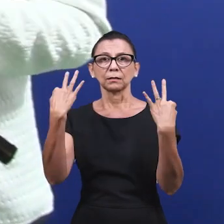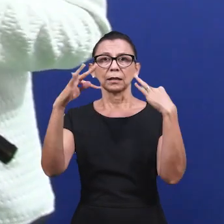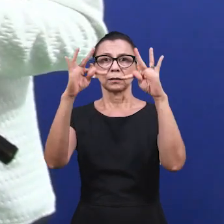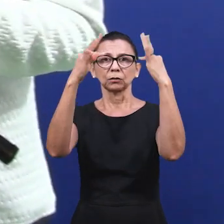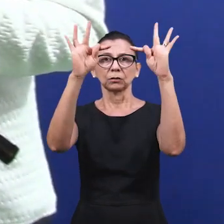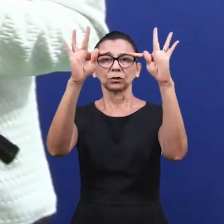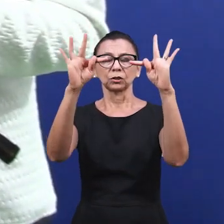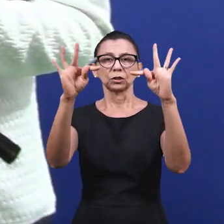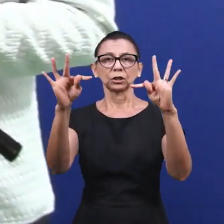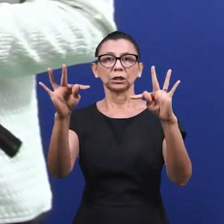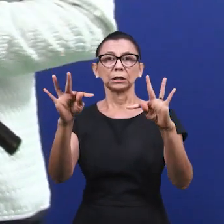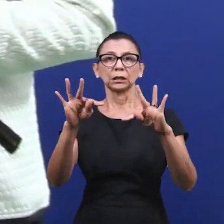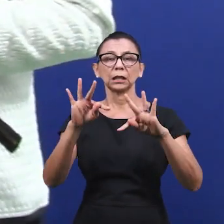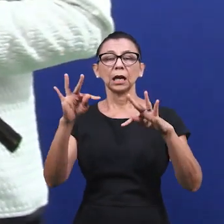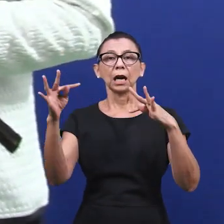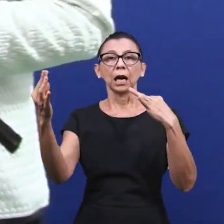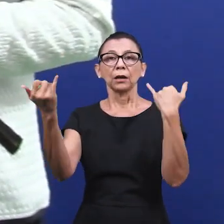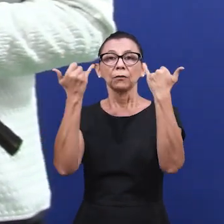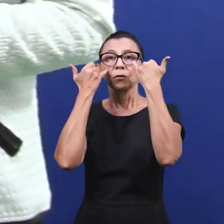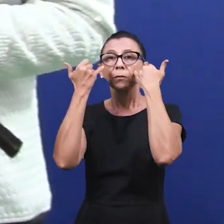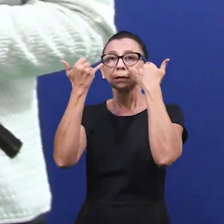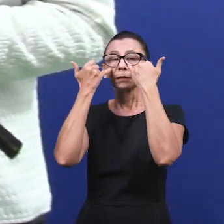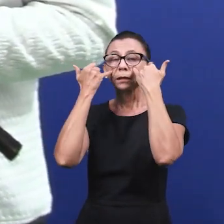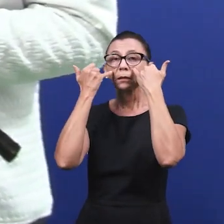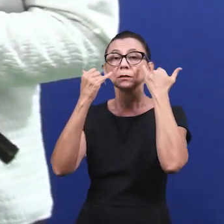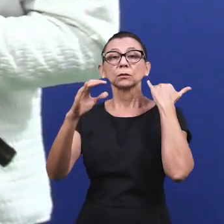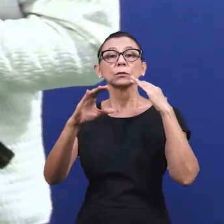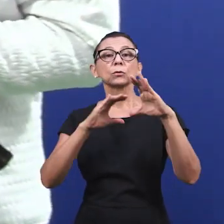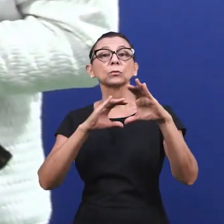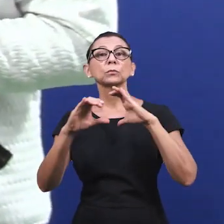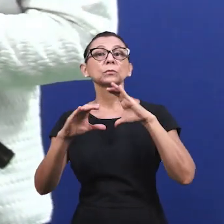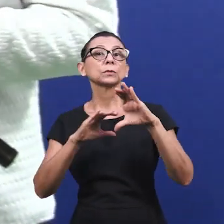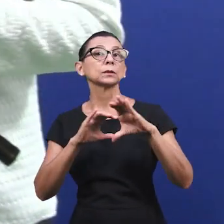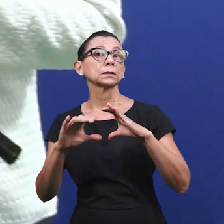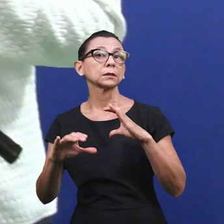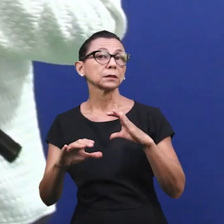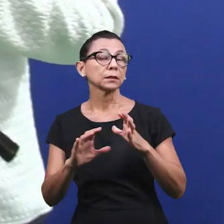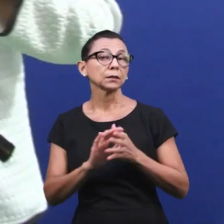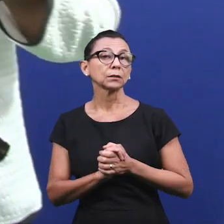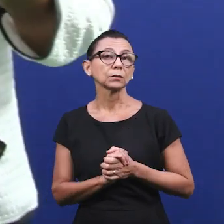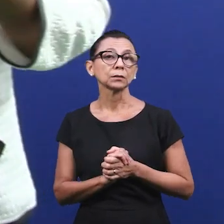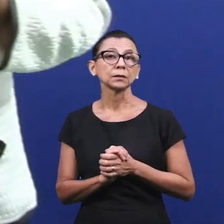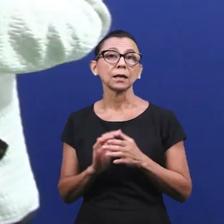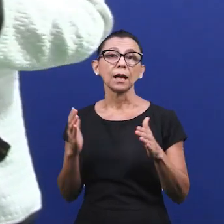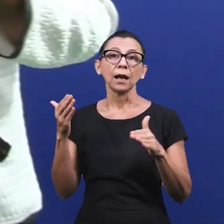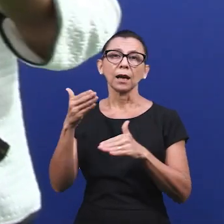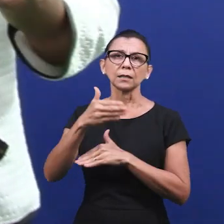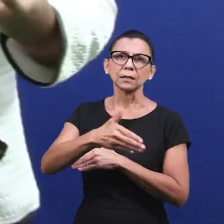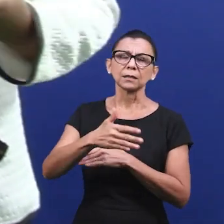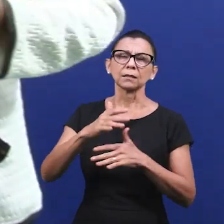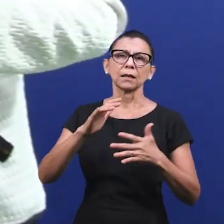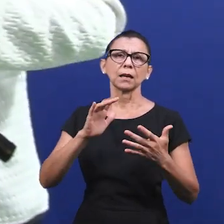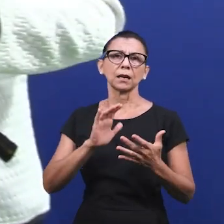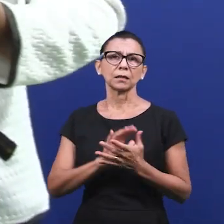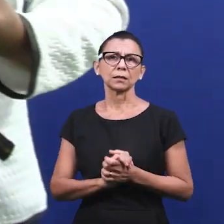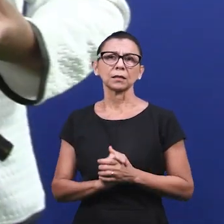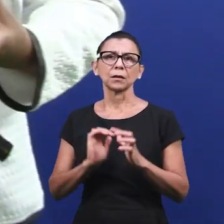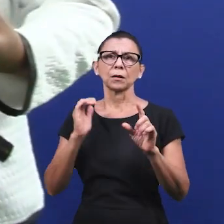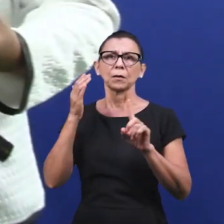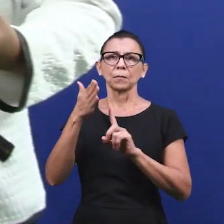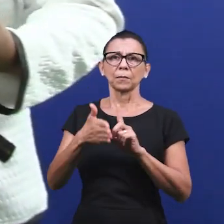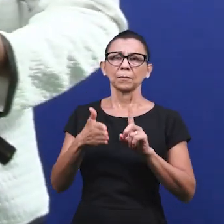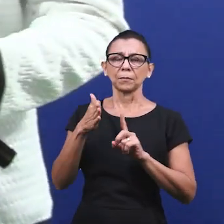technologies, à l'information, à la communication, l'accès aux matériaux, des